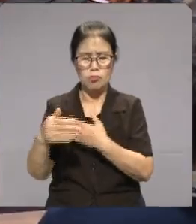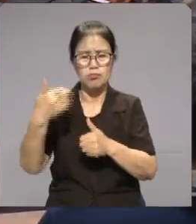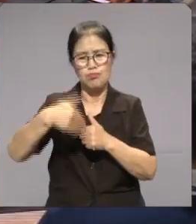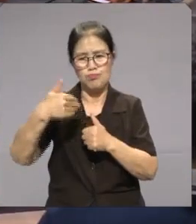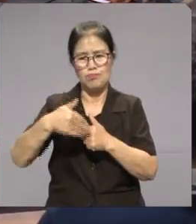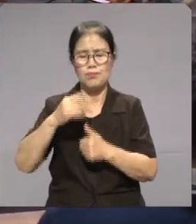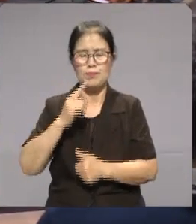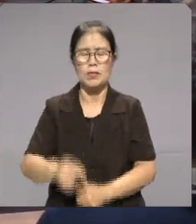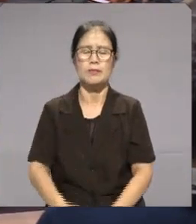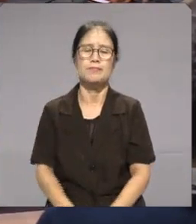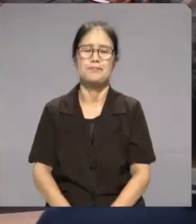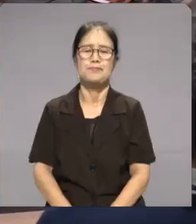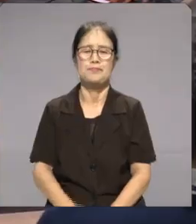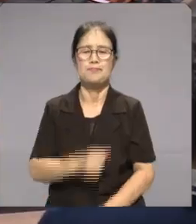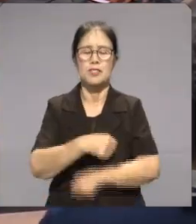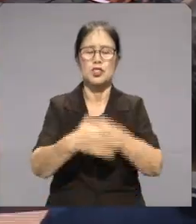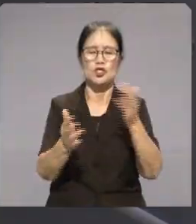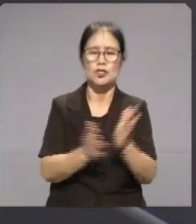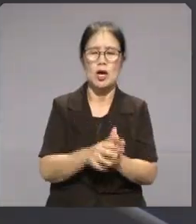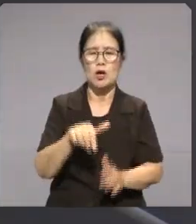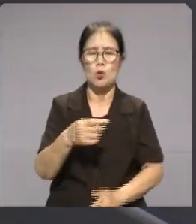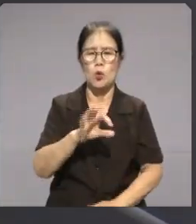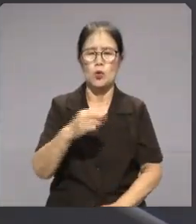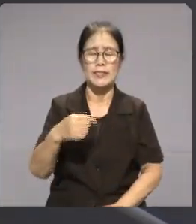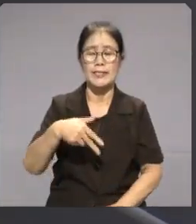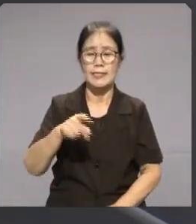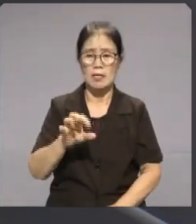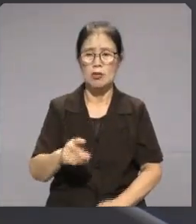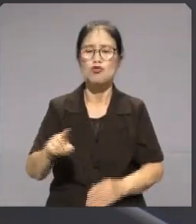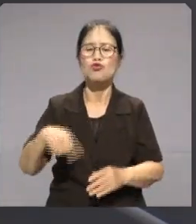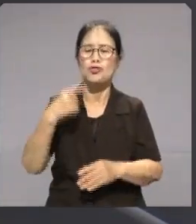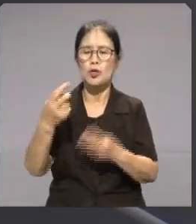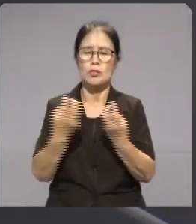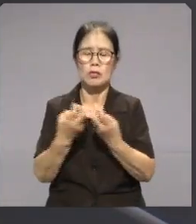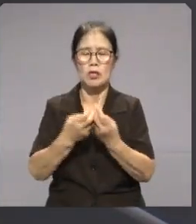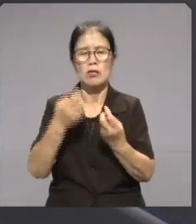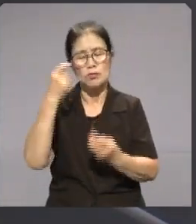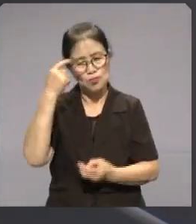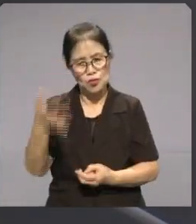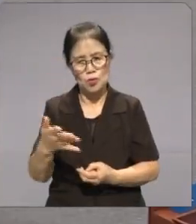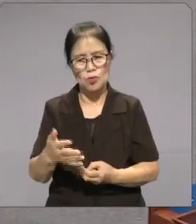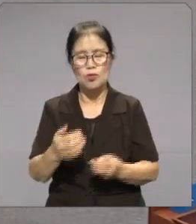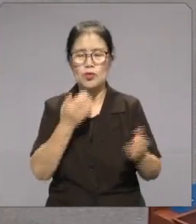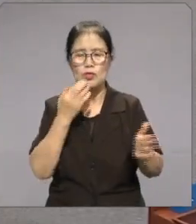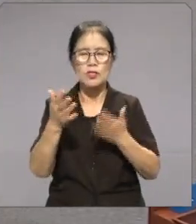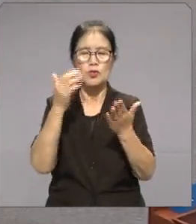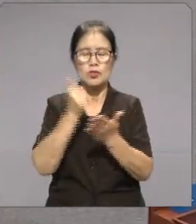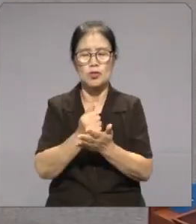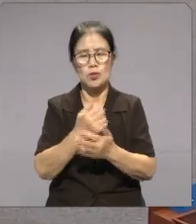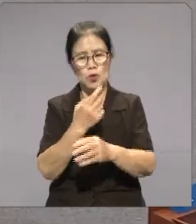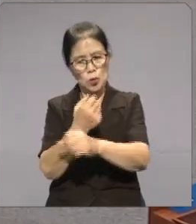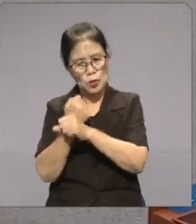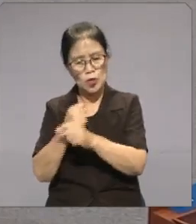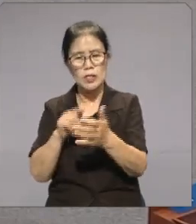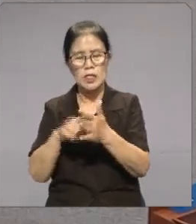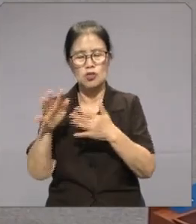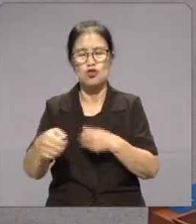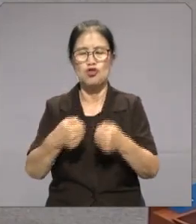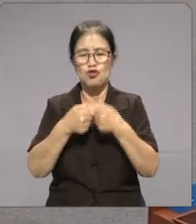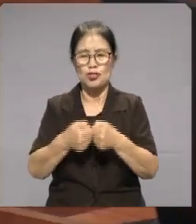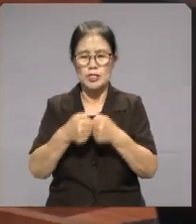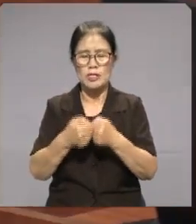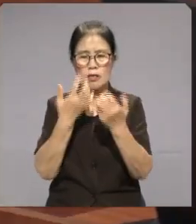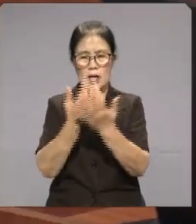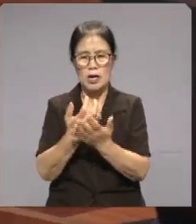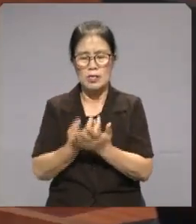요구했습니다 더불어민주당 고은정 의원은 후속대책을 물었고 김지사는 이안을